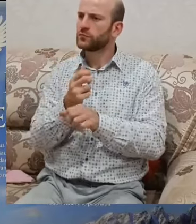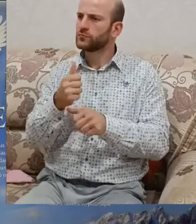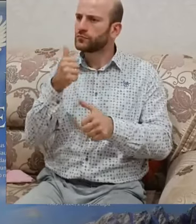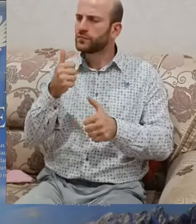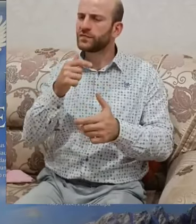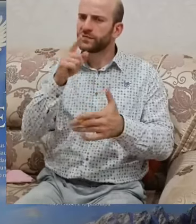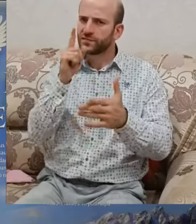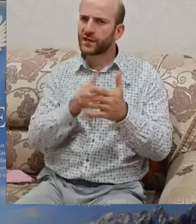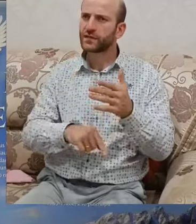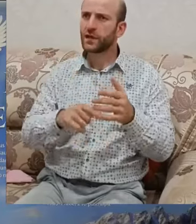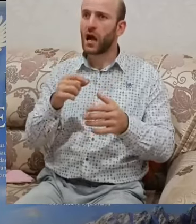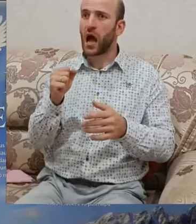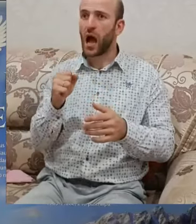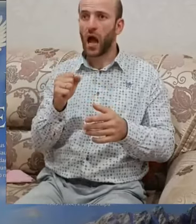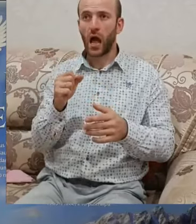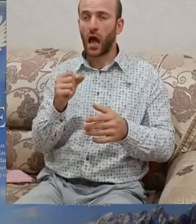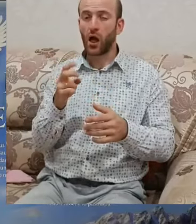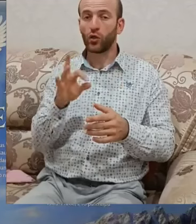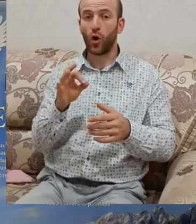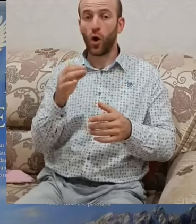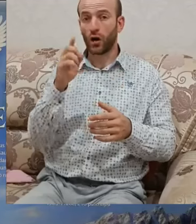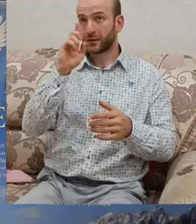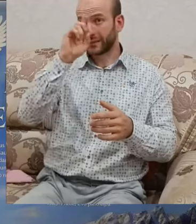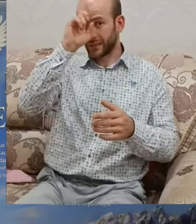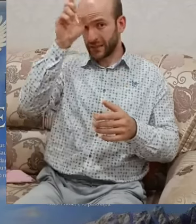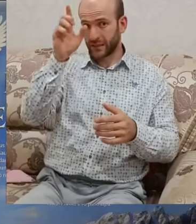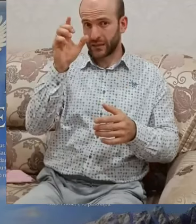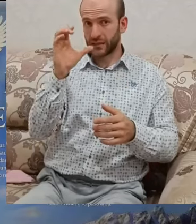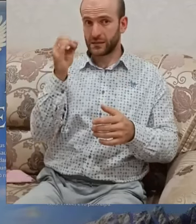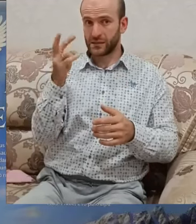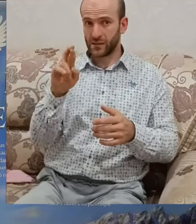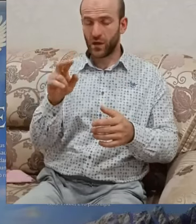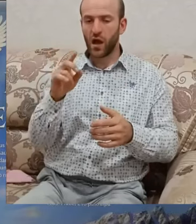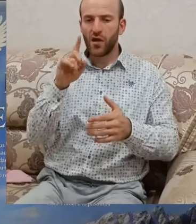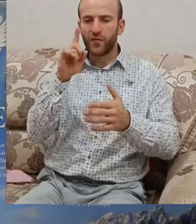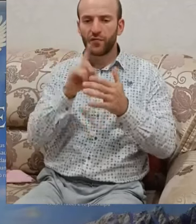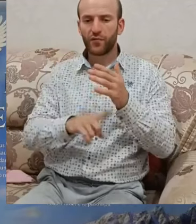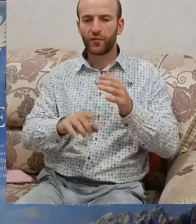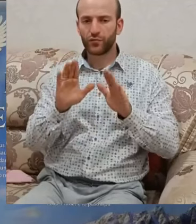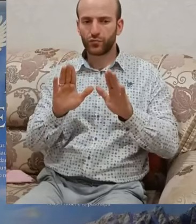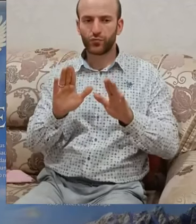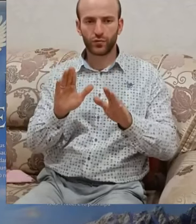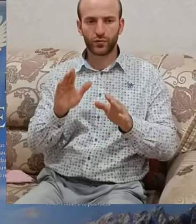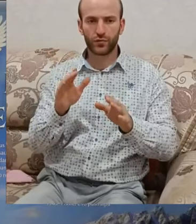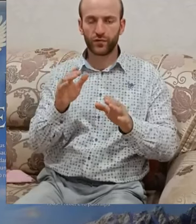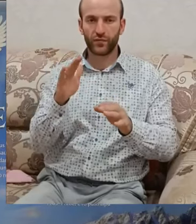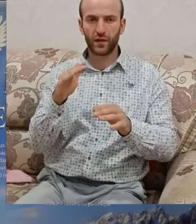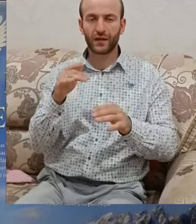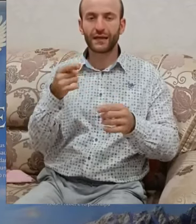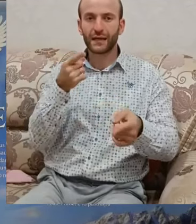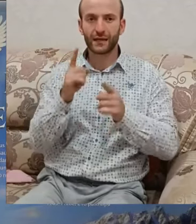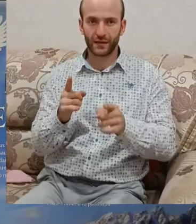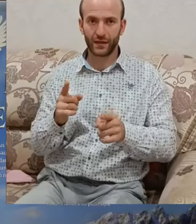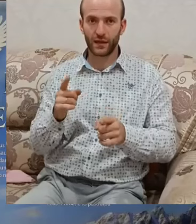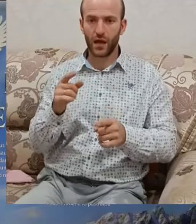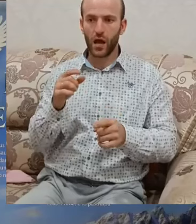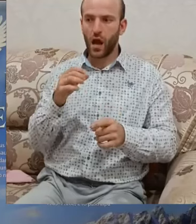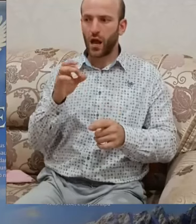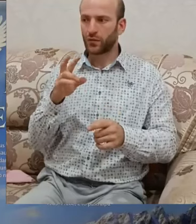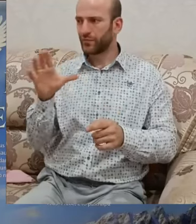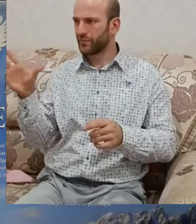atverta žinioje. То, что открыто в послании. Не тай, ка jisai pats susigalvojo. Не то, что он сам себе надумал. Не тай, ка пасаке деноминация. Не то, что сказала